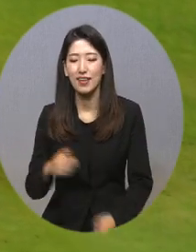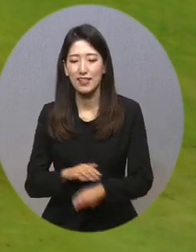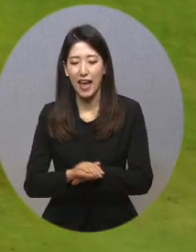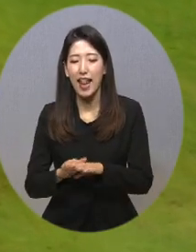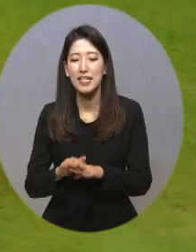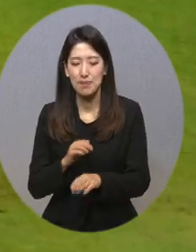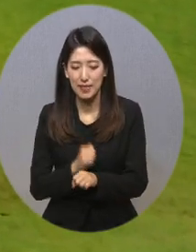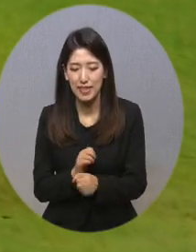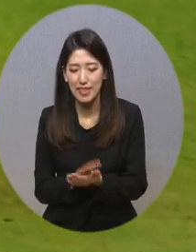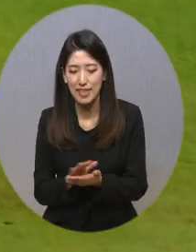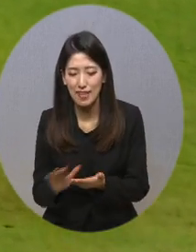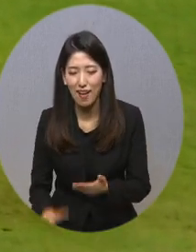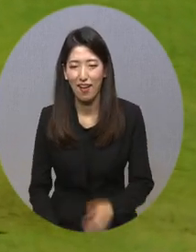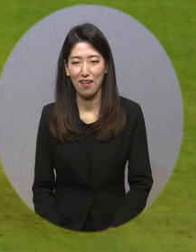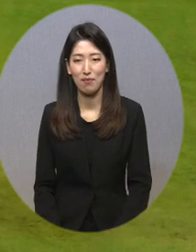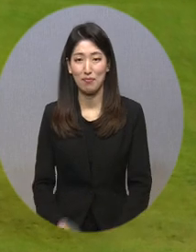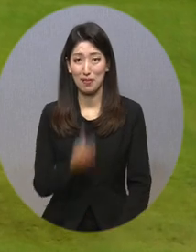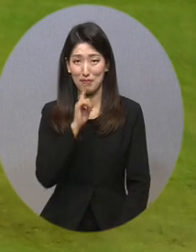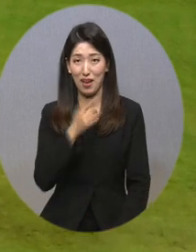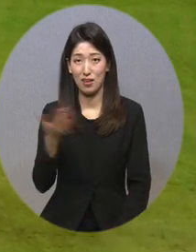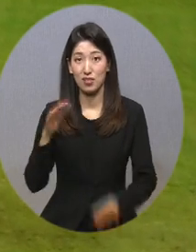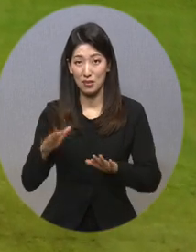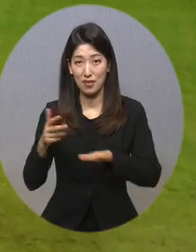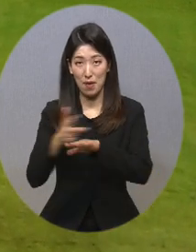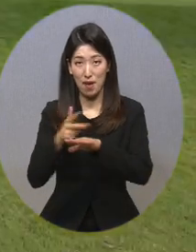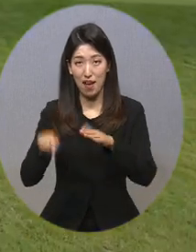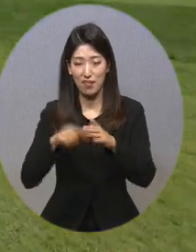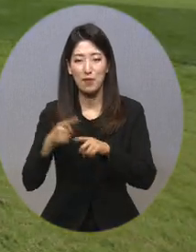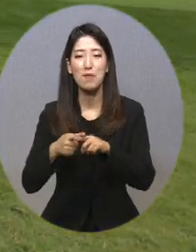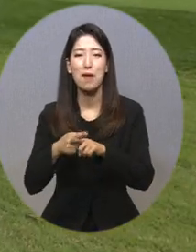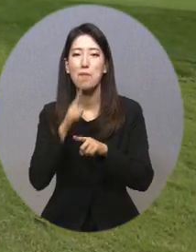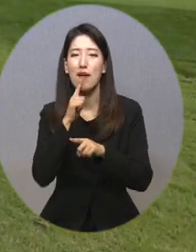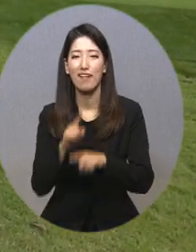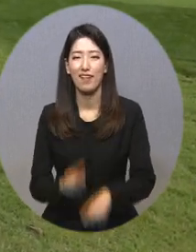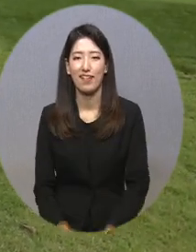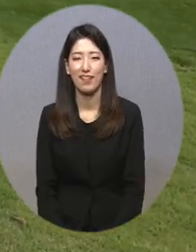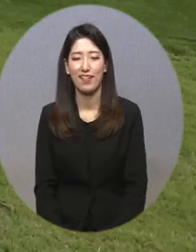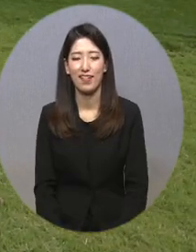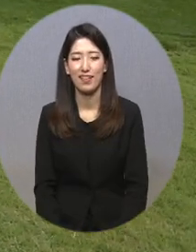나한테 은지 씨 이러고. 왜 이렇게 웃겨?